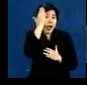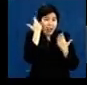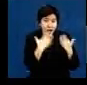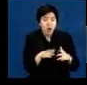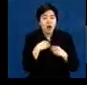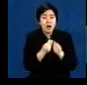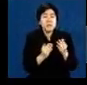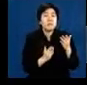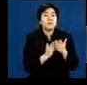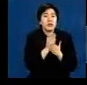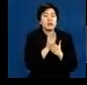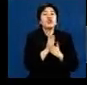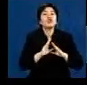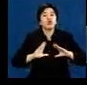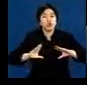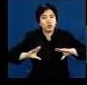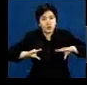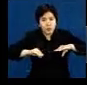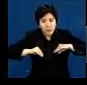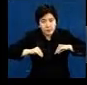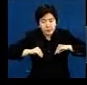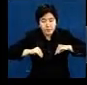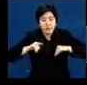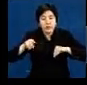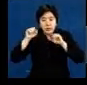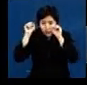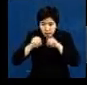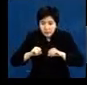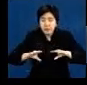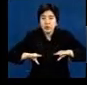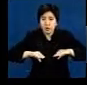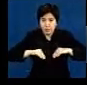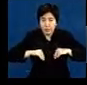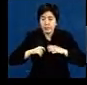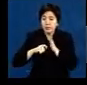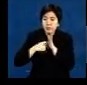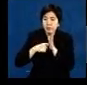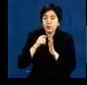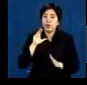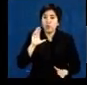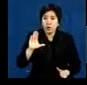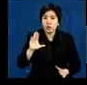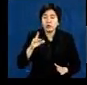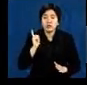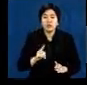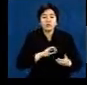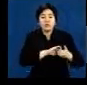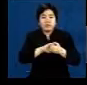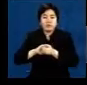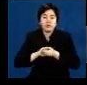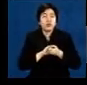แล้วจะยอมรับการตัดสินใจด้วยเหตุด้วยผลเพื่อความปรองดองของคนในชา